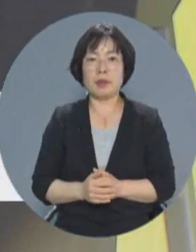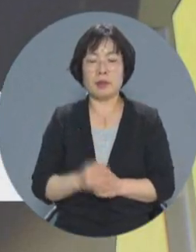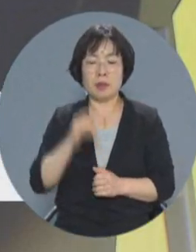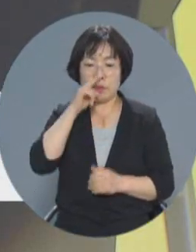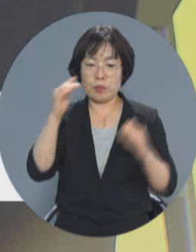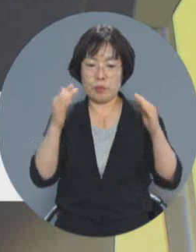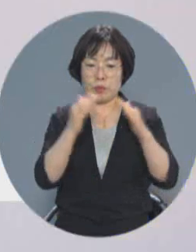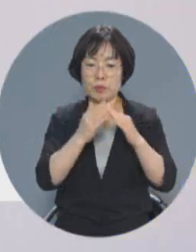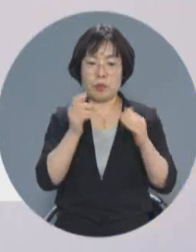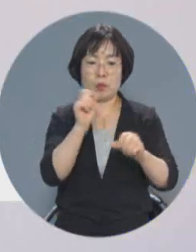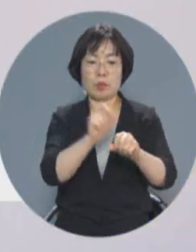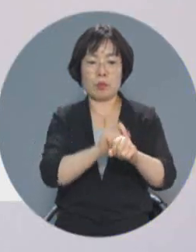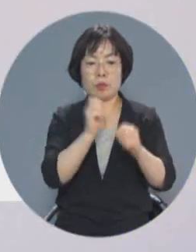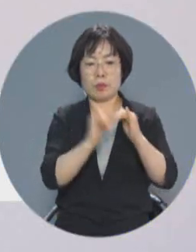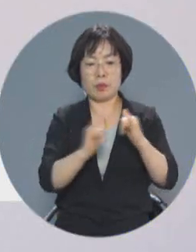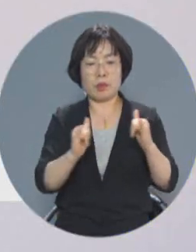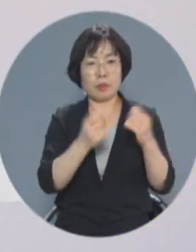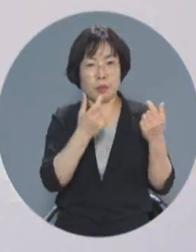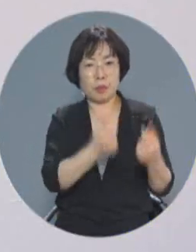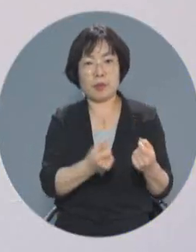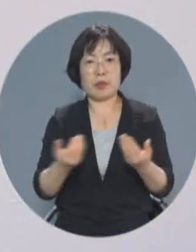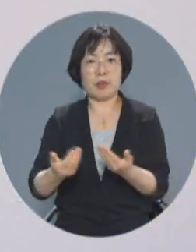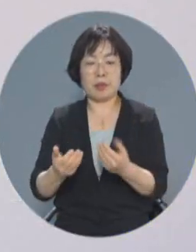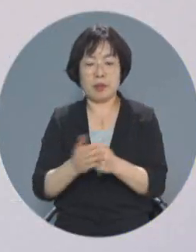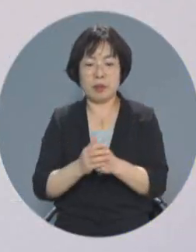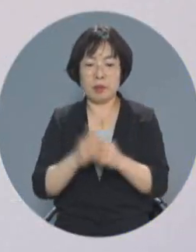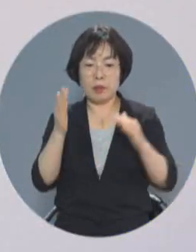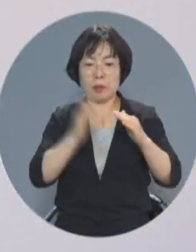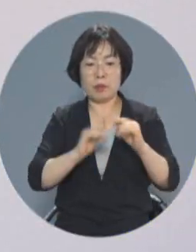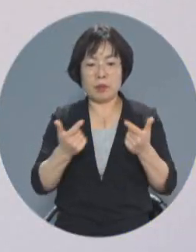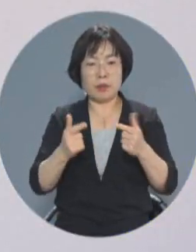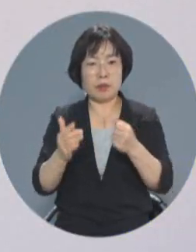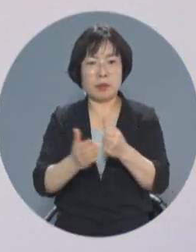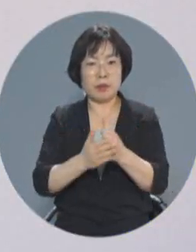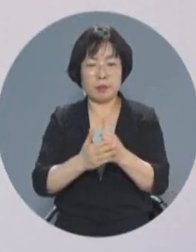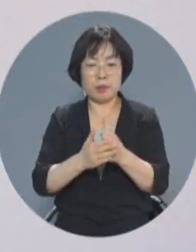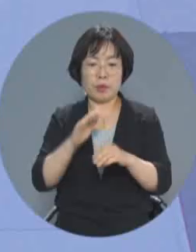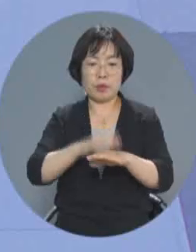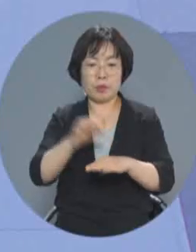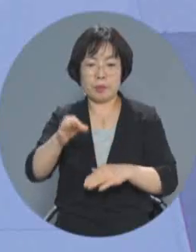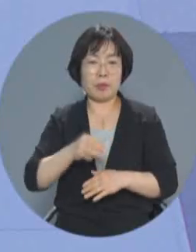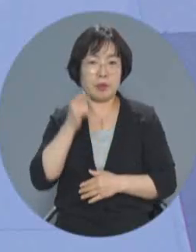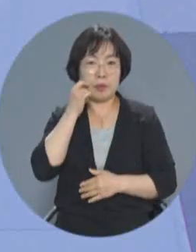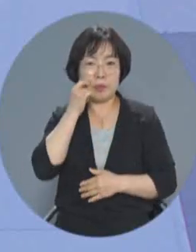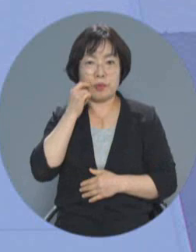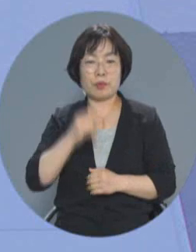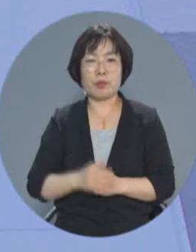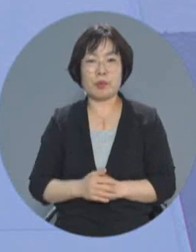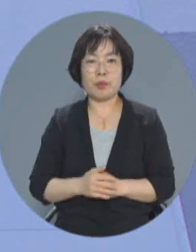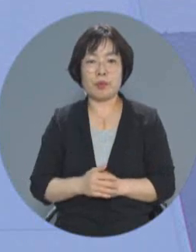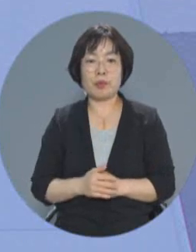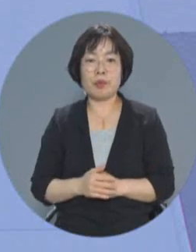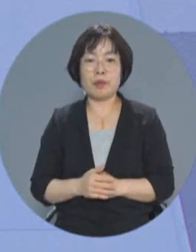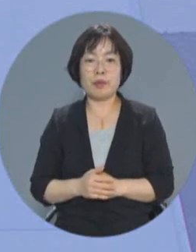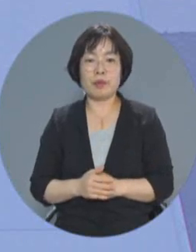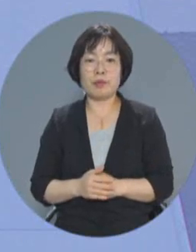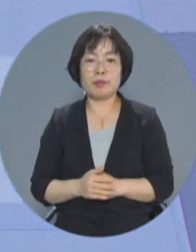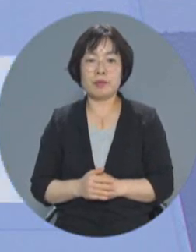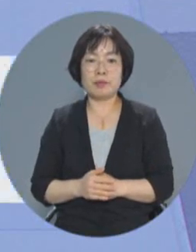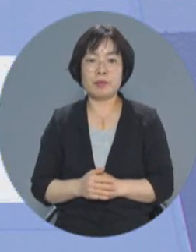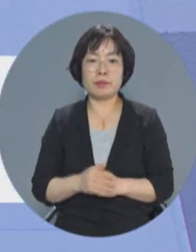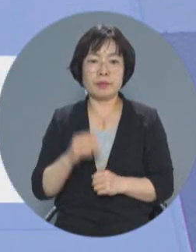채취 등 공무원들과 똑같은 일을 하고 있지만 공무원이 아니라는 이유에서입니다. 원래 업무와 함께 부차적으로